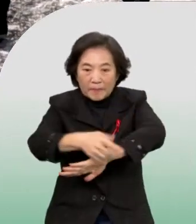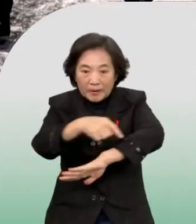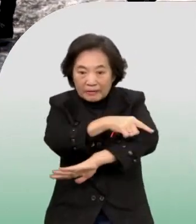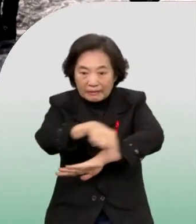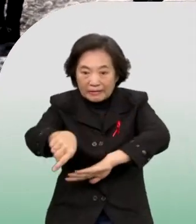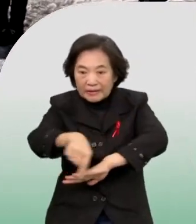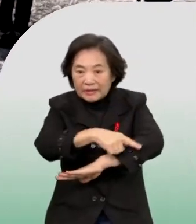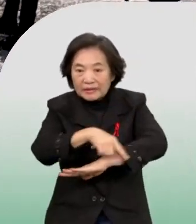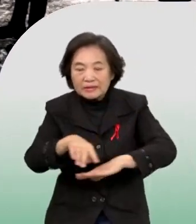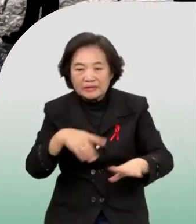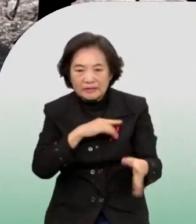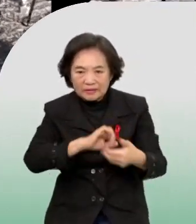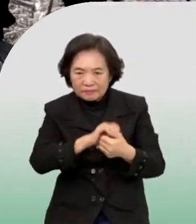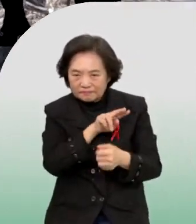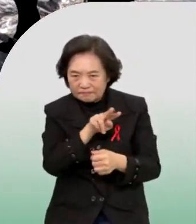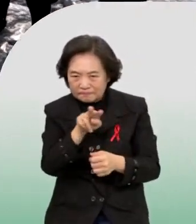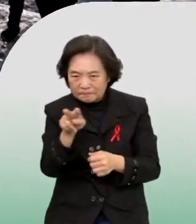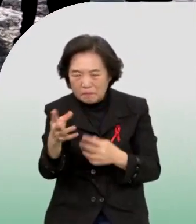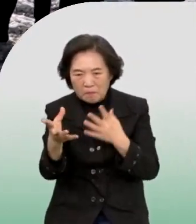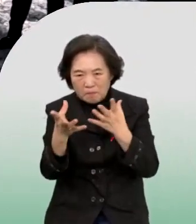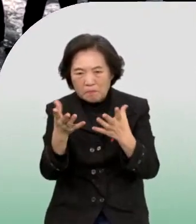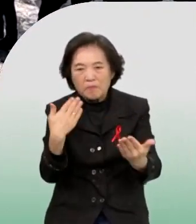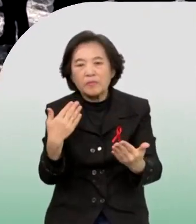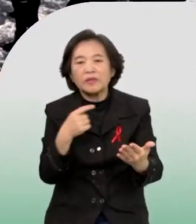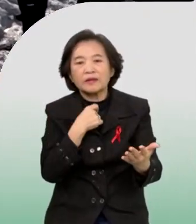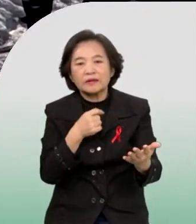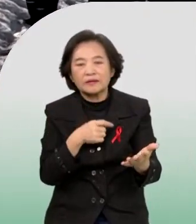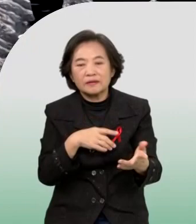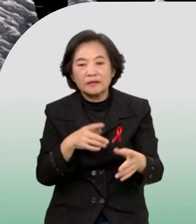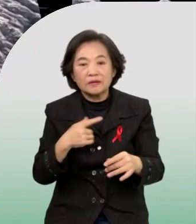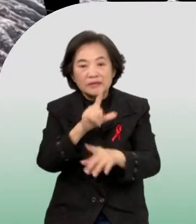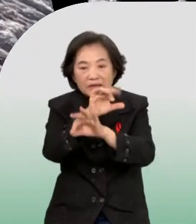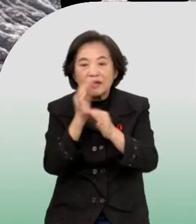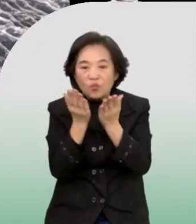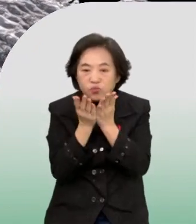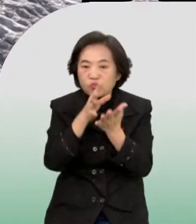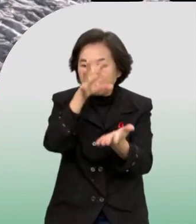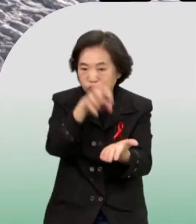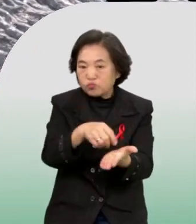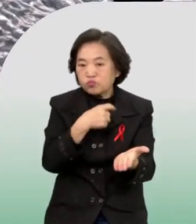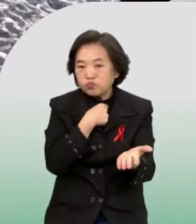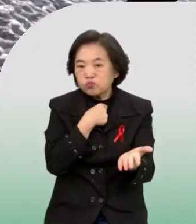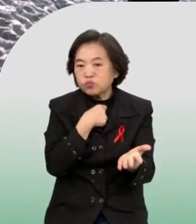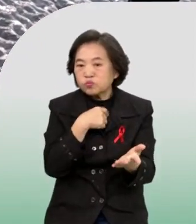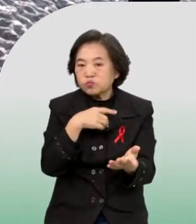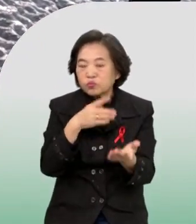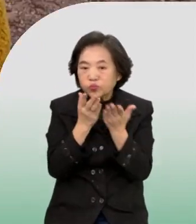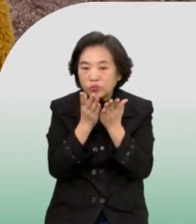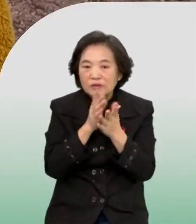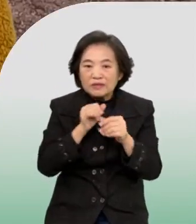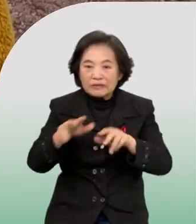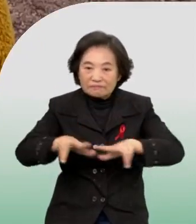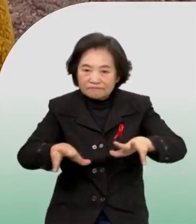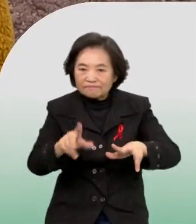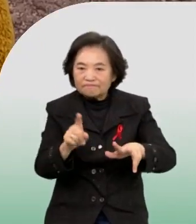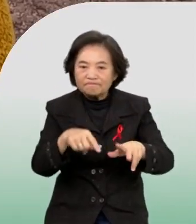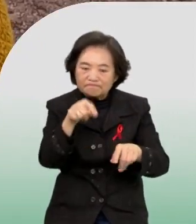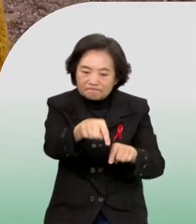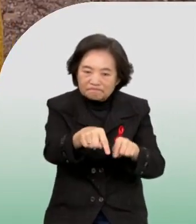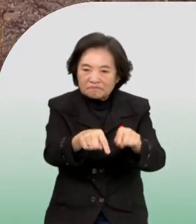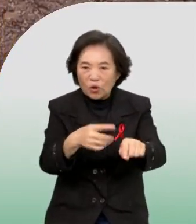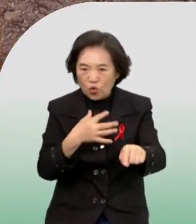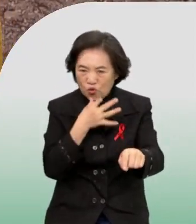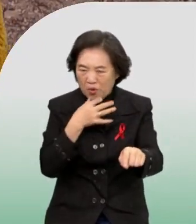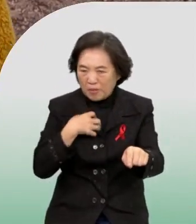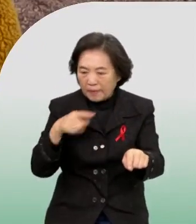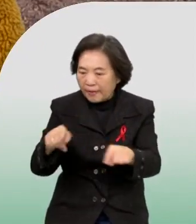爱清清楚楚。 身为向导，这个课程这个证照，它第一个很重要考就是你读地形，你知道哪里是危险，